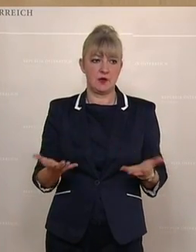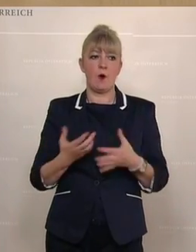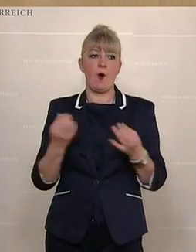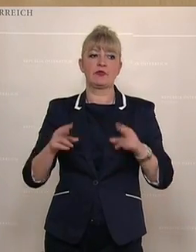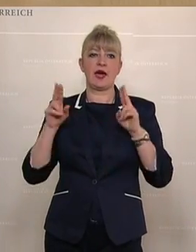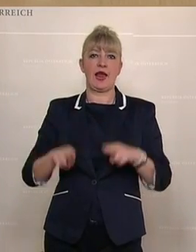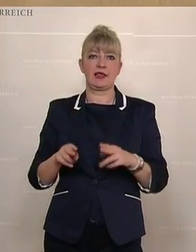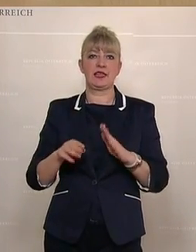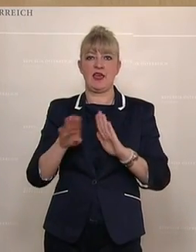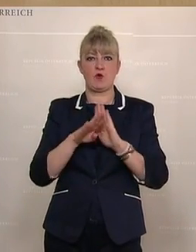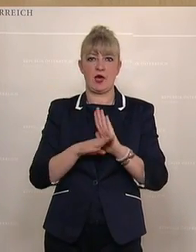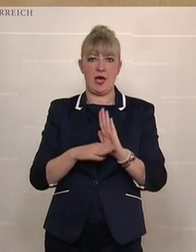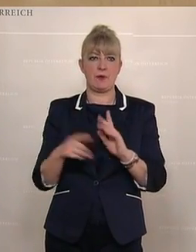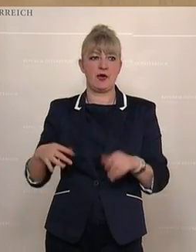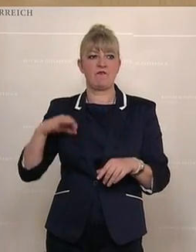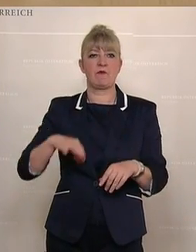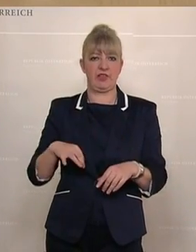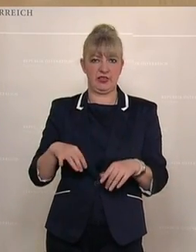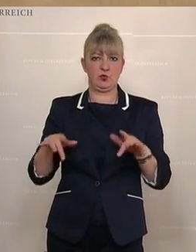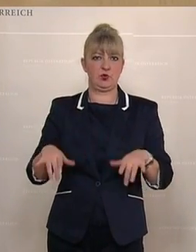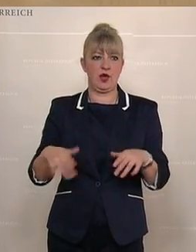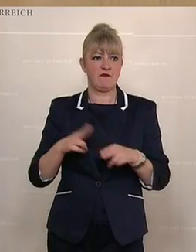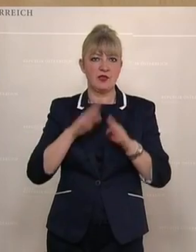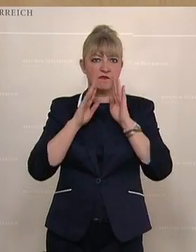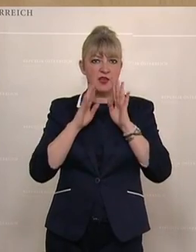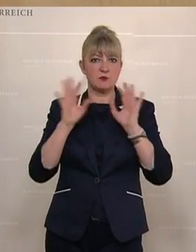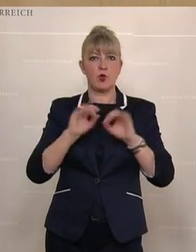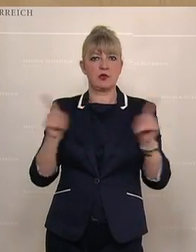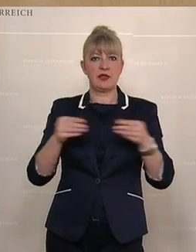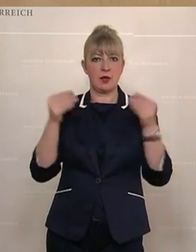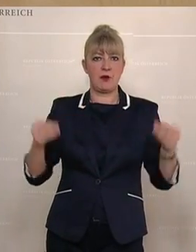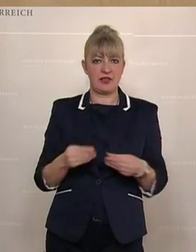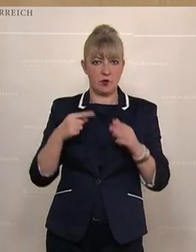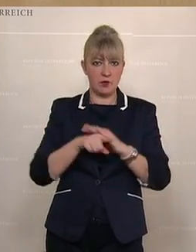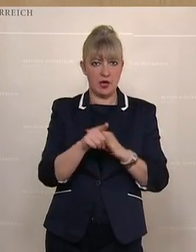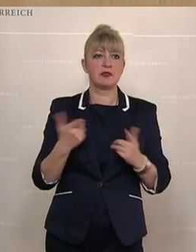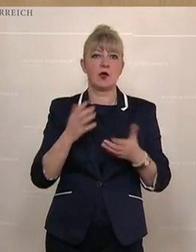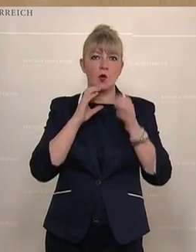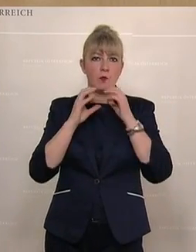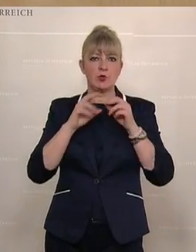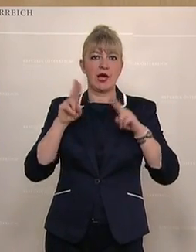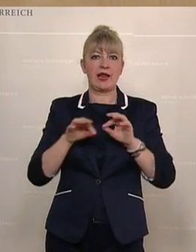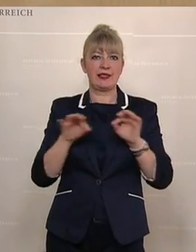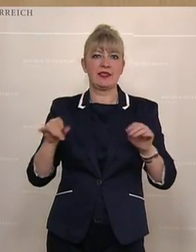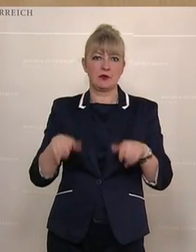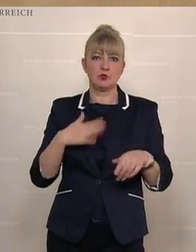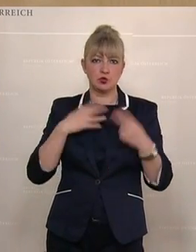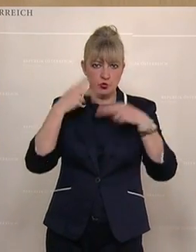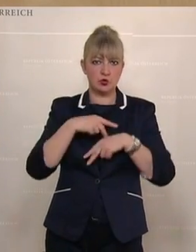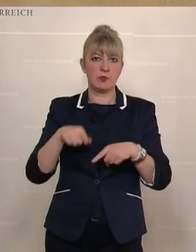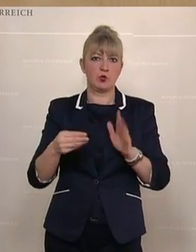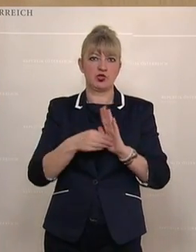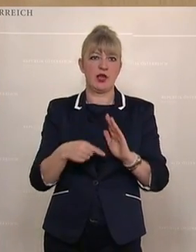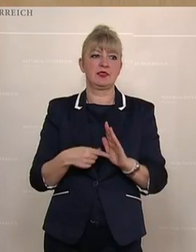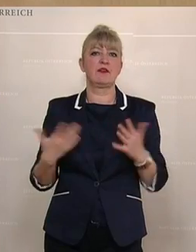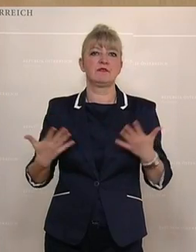ohne rechtliche Vorgabe. Sie verpflichten sich, wenn Sie auf Facebook oder an andere Plattformen gehen, den Community-Richtlinien zuzustimmen. Und dort steht